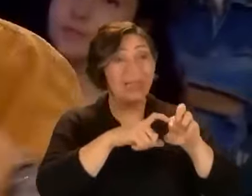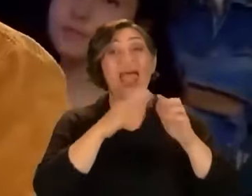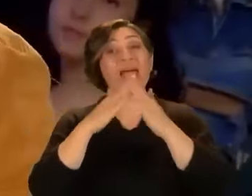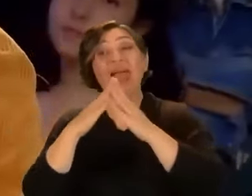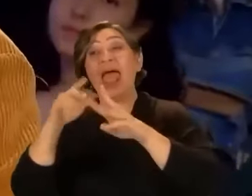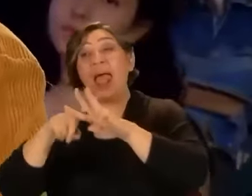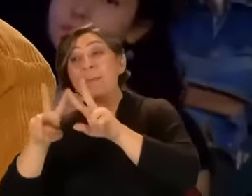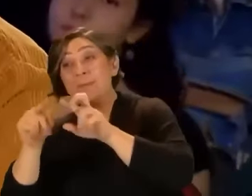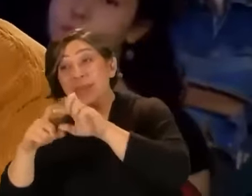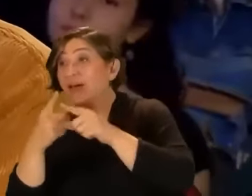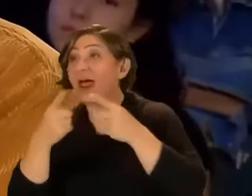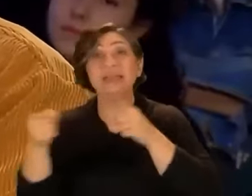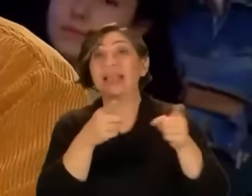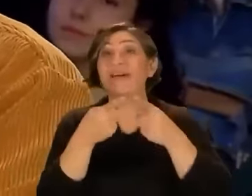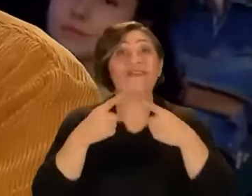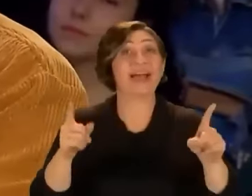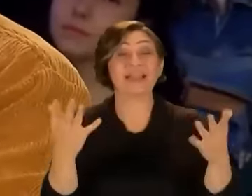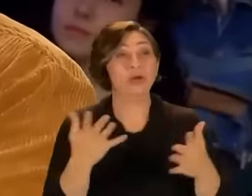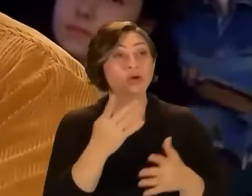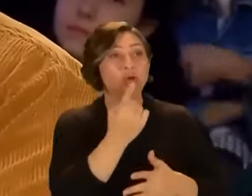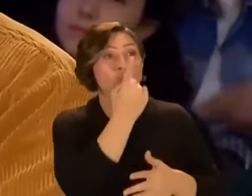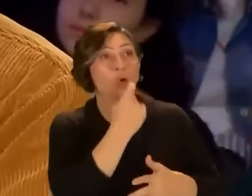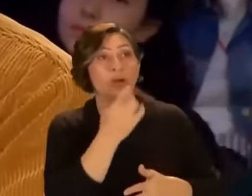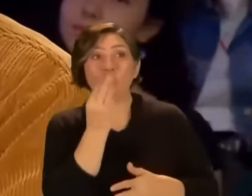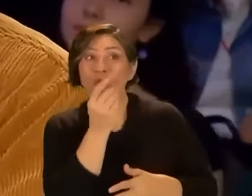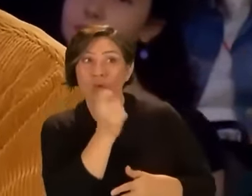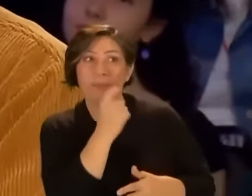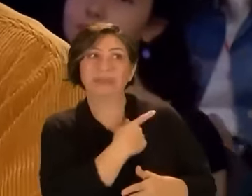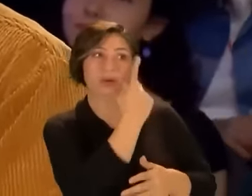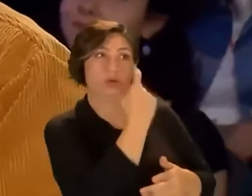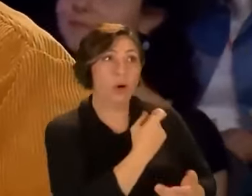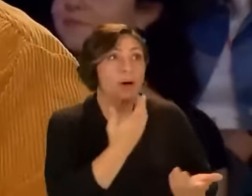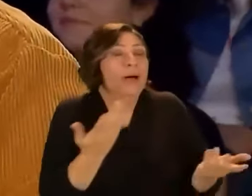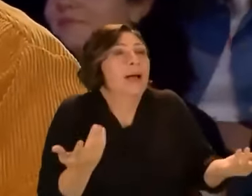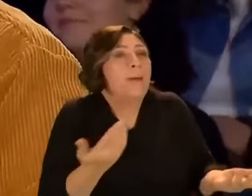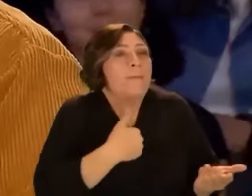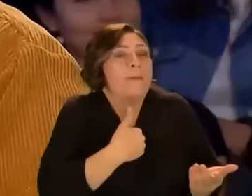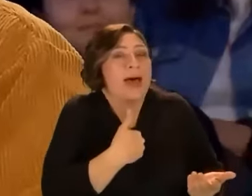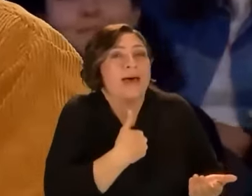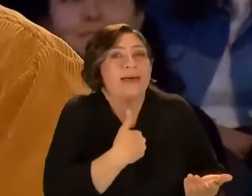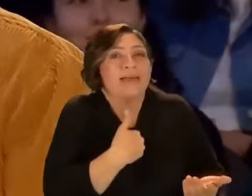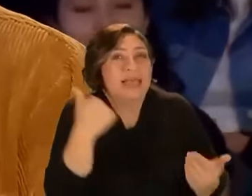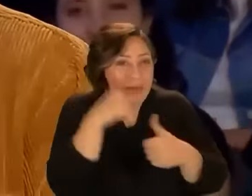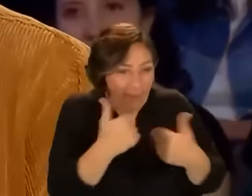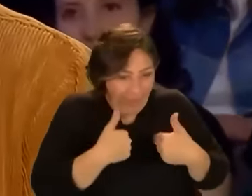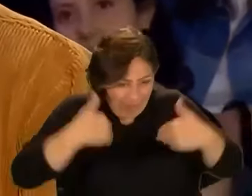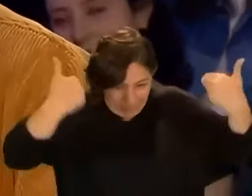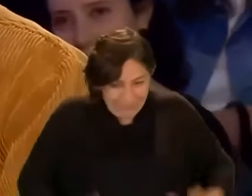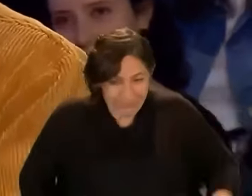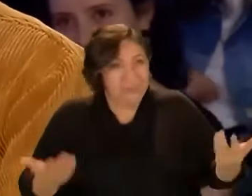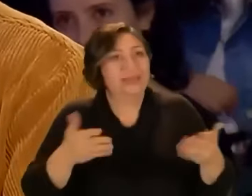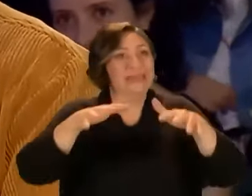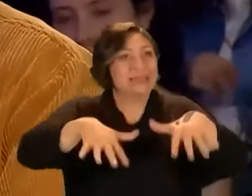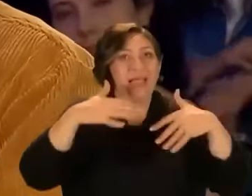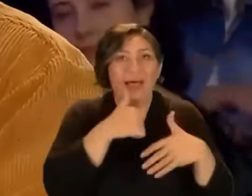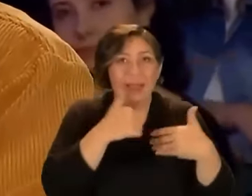şey sordular. Soru da çok zor bir soru bence. Çünkü yani ben yani yine benim işte yani işte